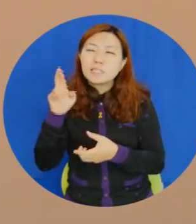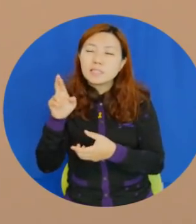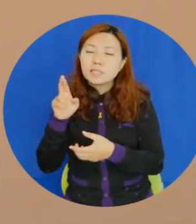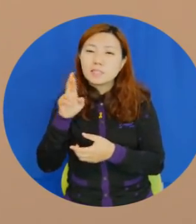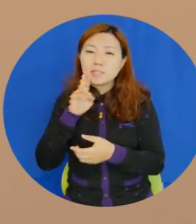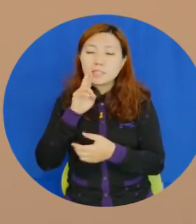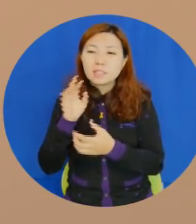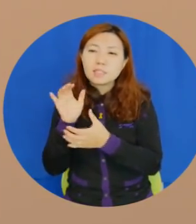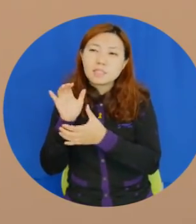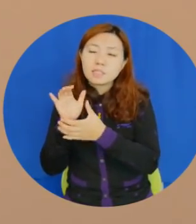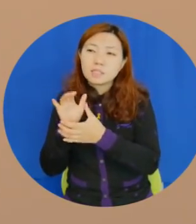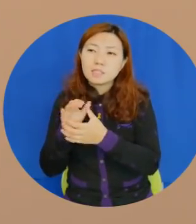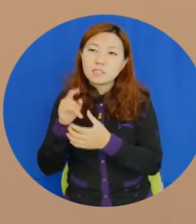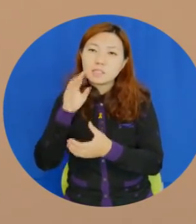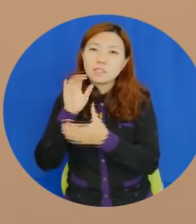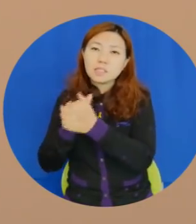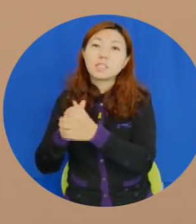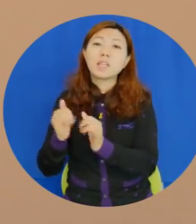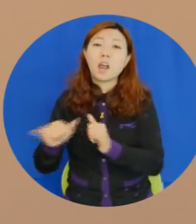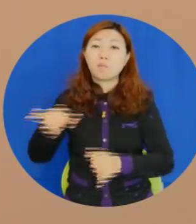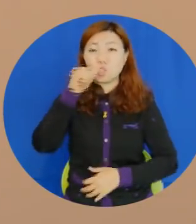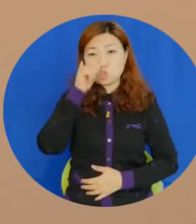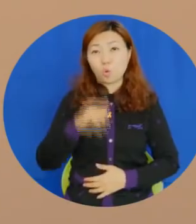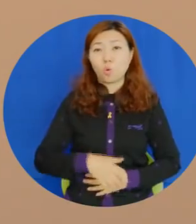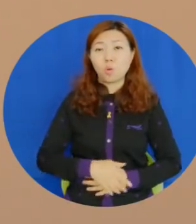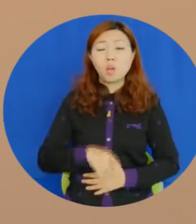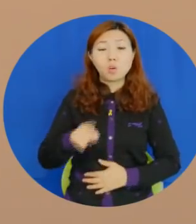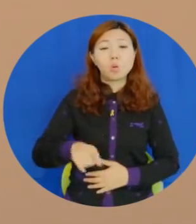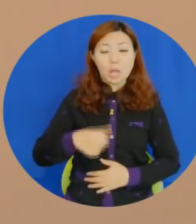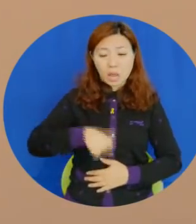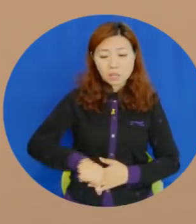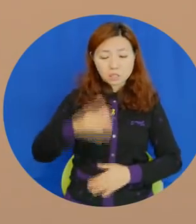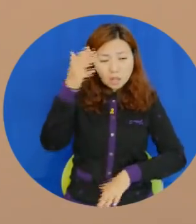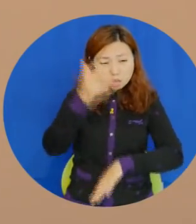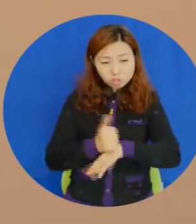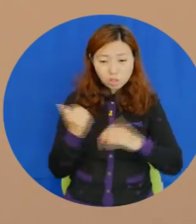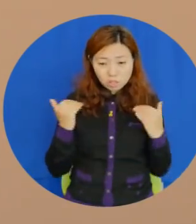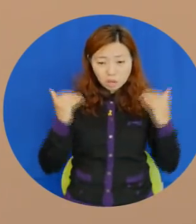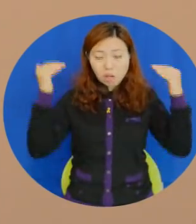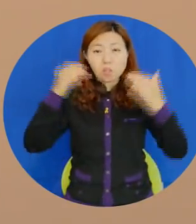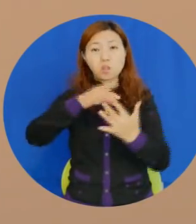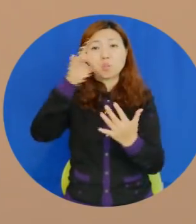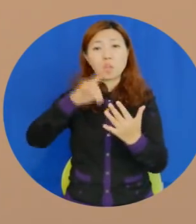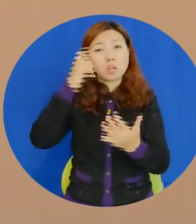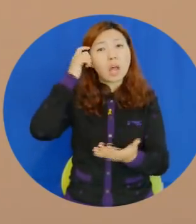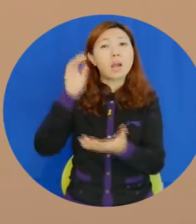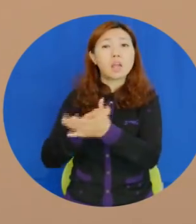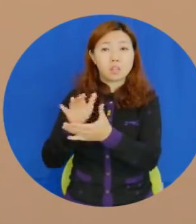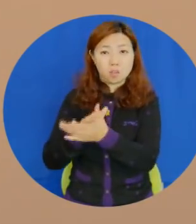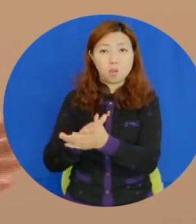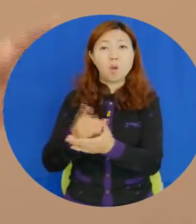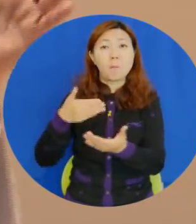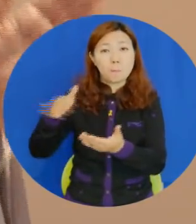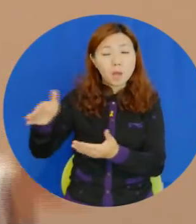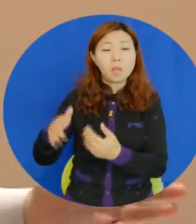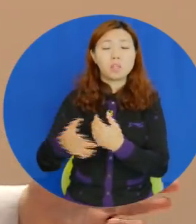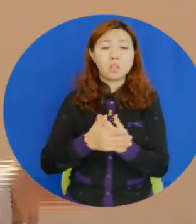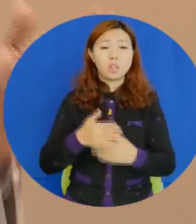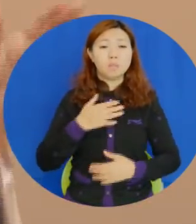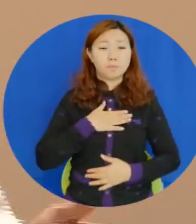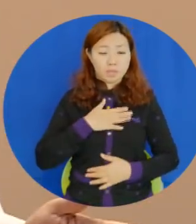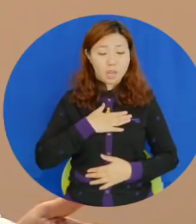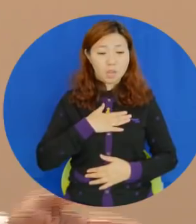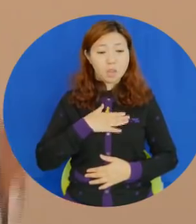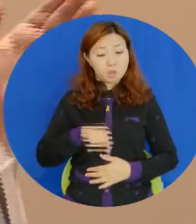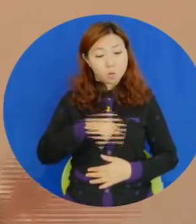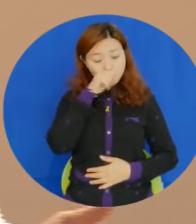있잖아. 그러니까 그건 뭐 알아서 나중에 하는 건 자기 선택이지만은 그러나 지금은 이렇게 가는